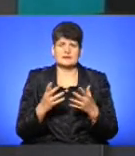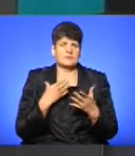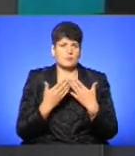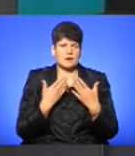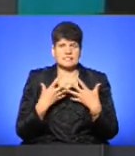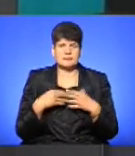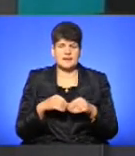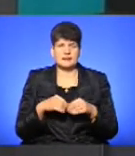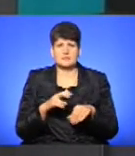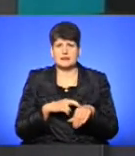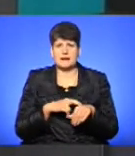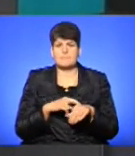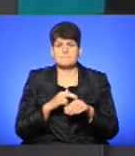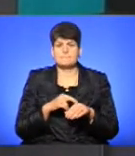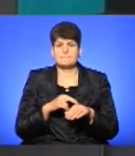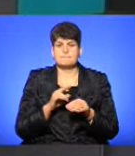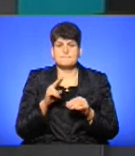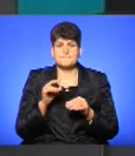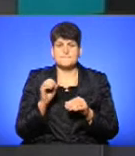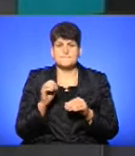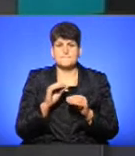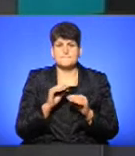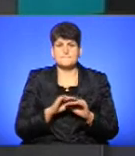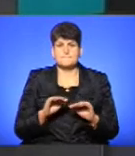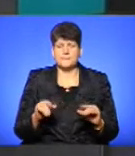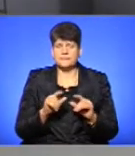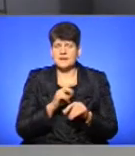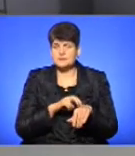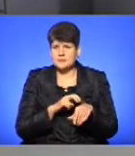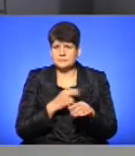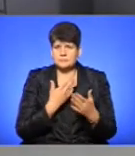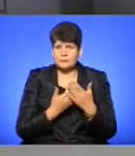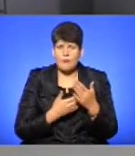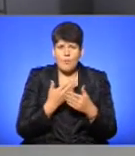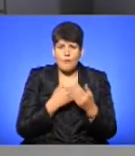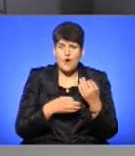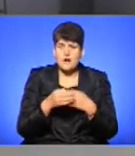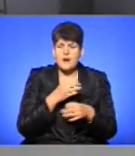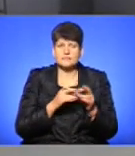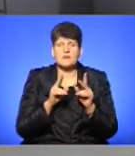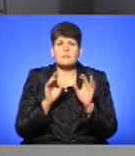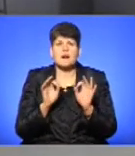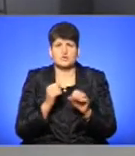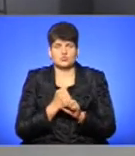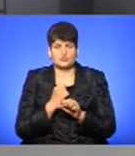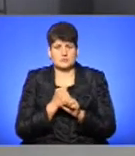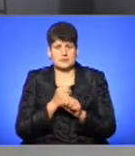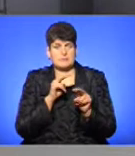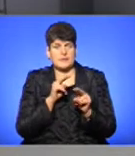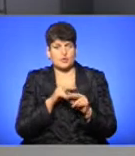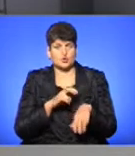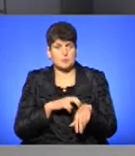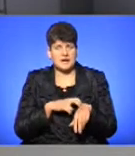лікарями, педіатрами стосовно того, як це правильно зробити, щоб це все ж таки було під наглядом лікаря.